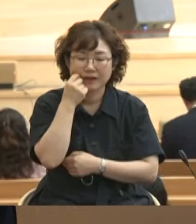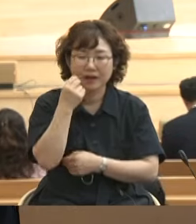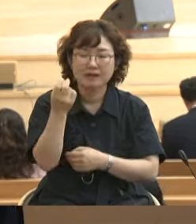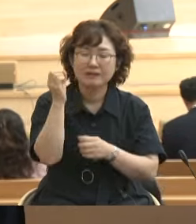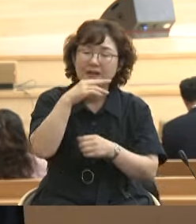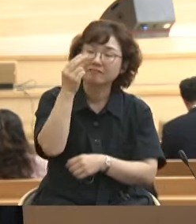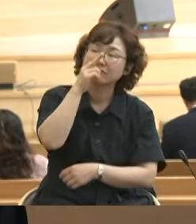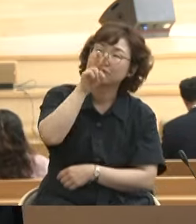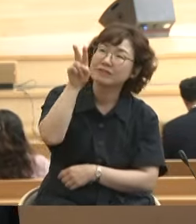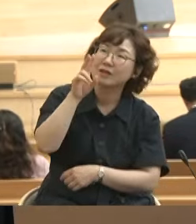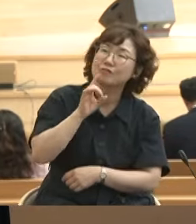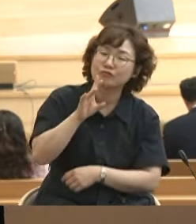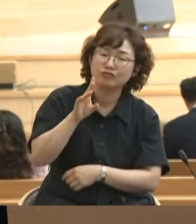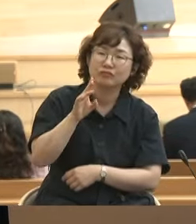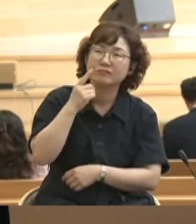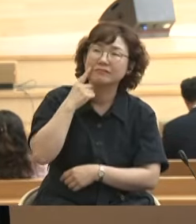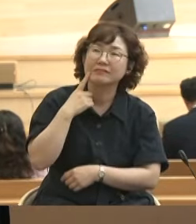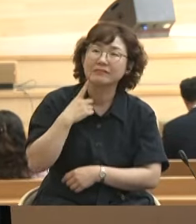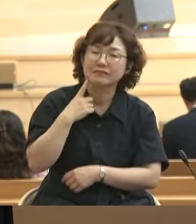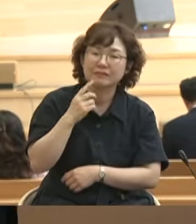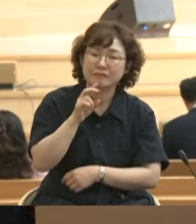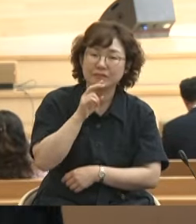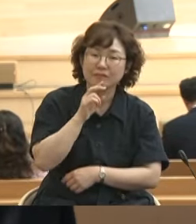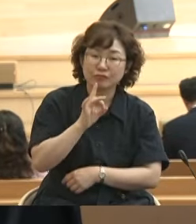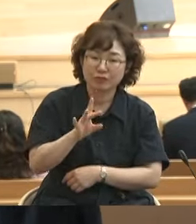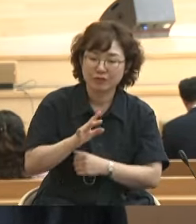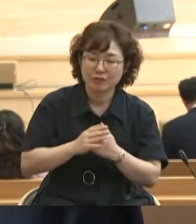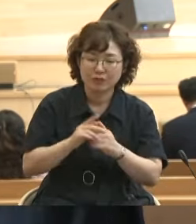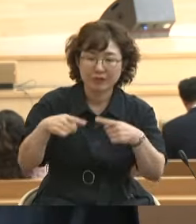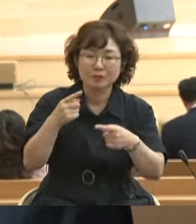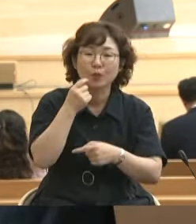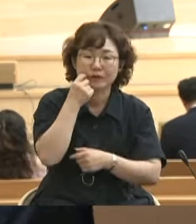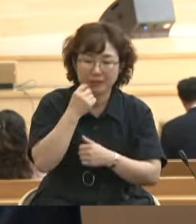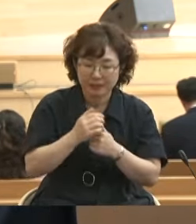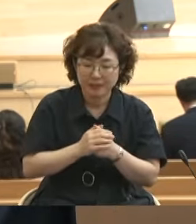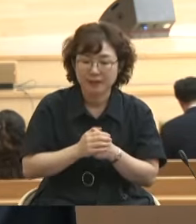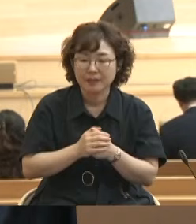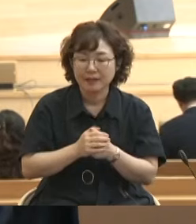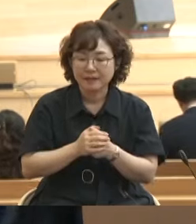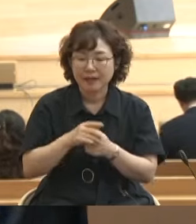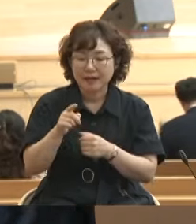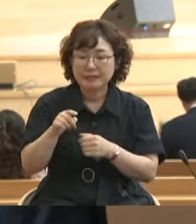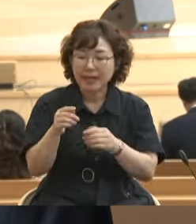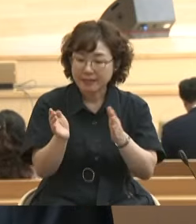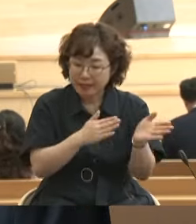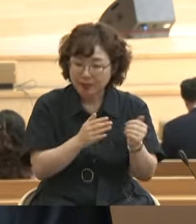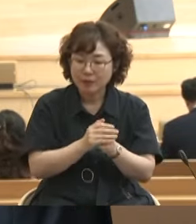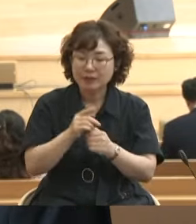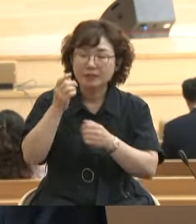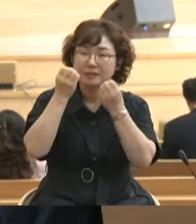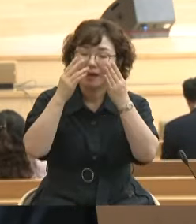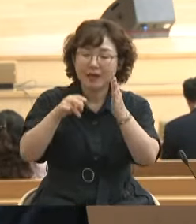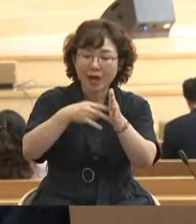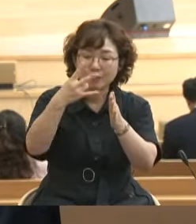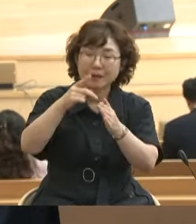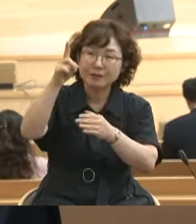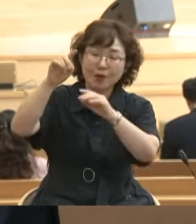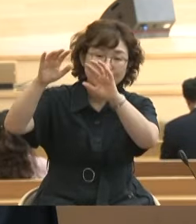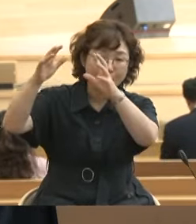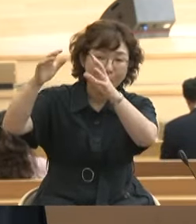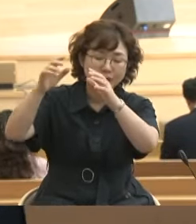쳐다만 본다. 못 들어간다. 자, 그런데 반면 새 예루살렘 성에 천국에